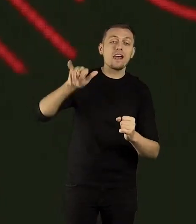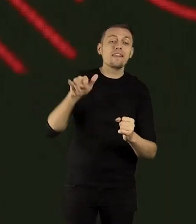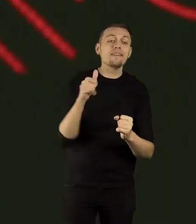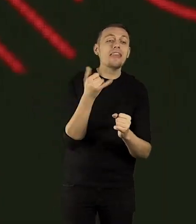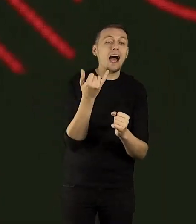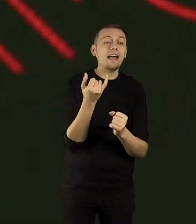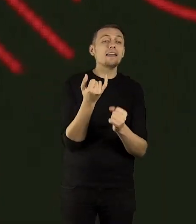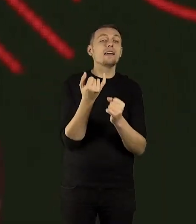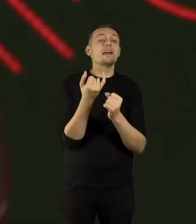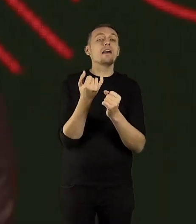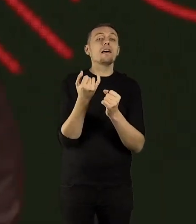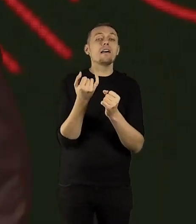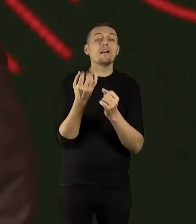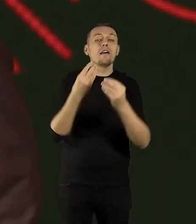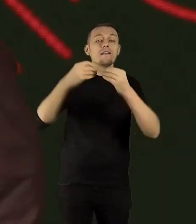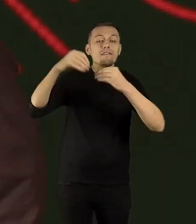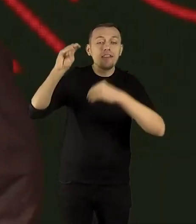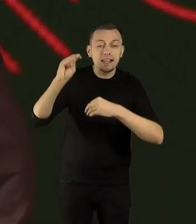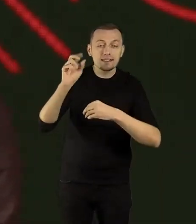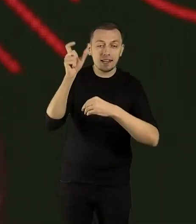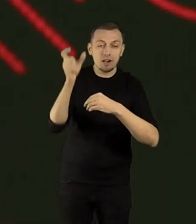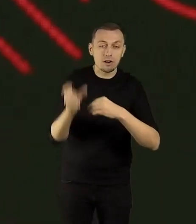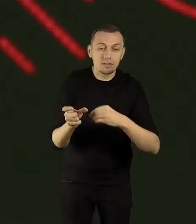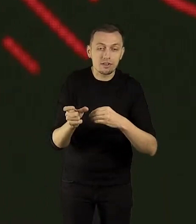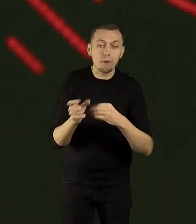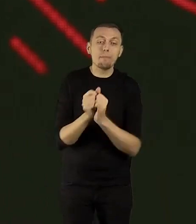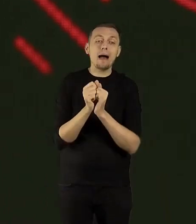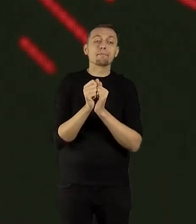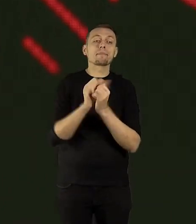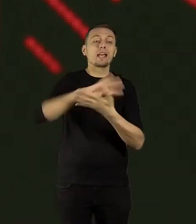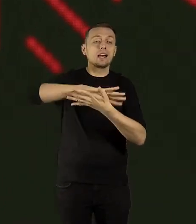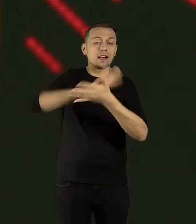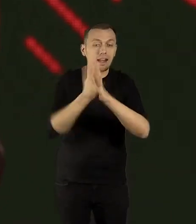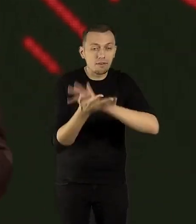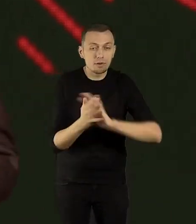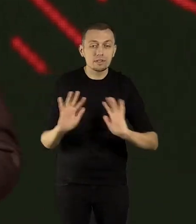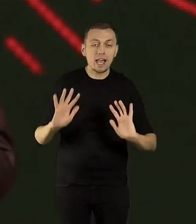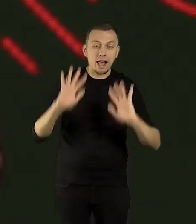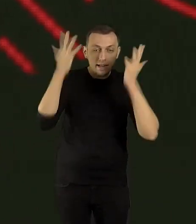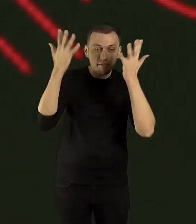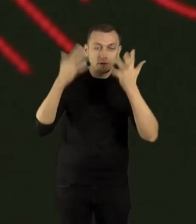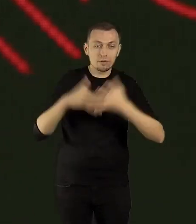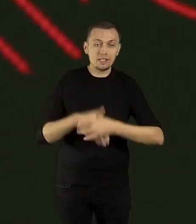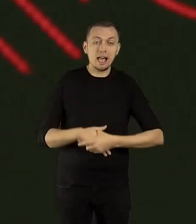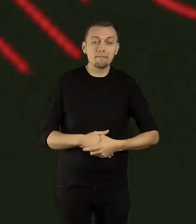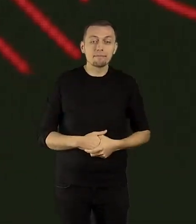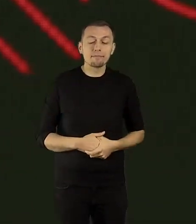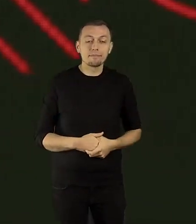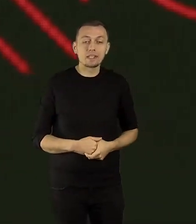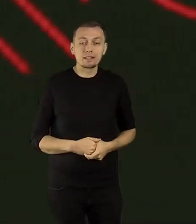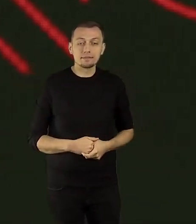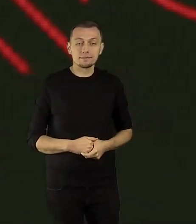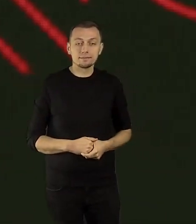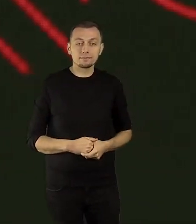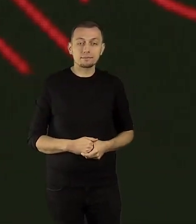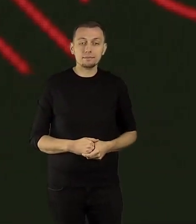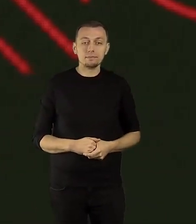pieśń, której słowa są tematem naszego dzisiejszego rozważania, wypłynęła spod serca